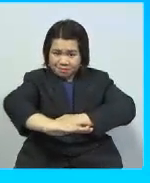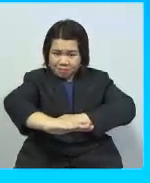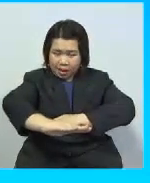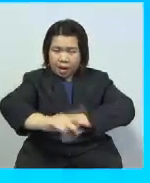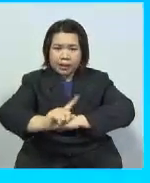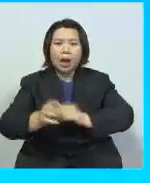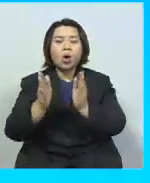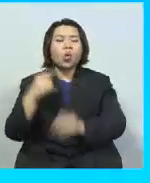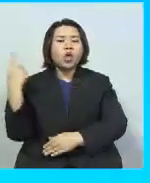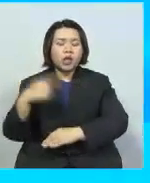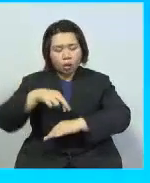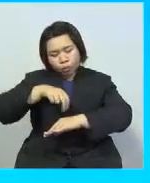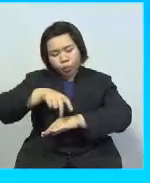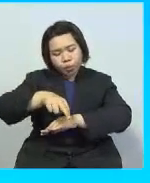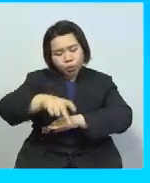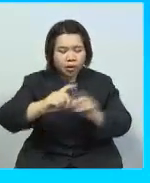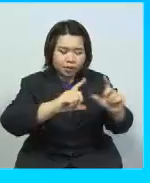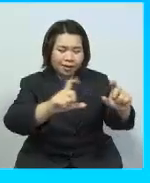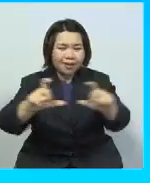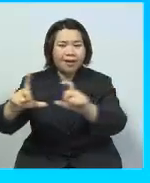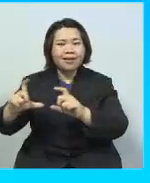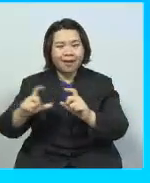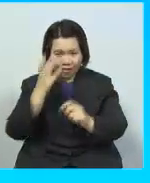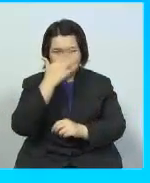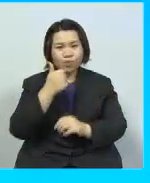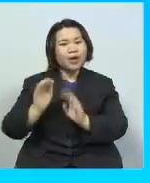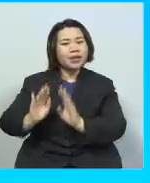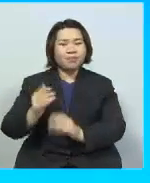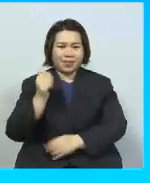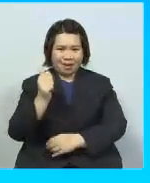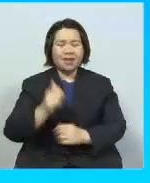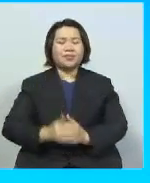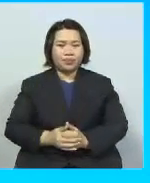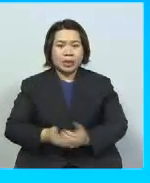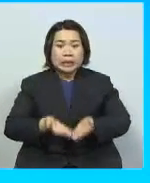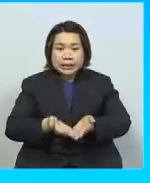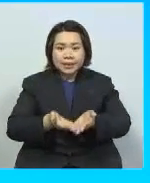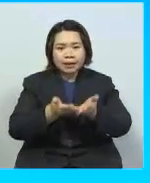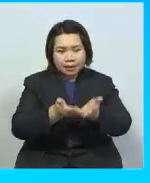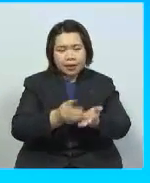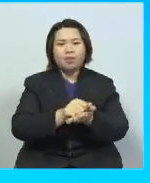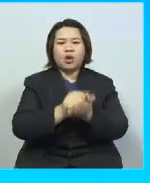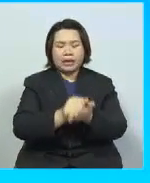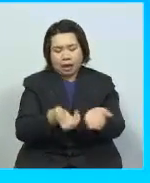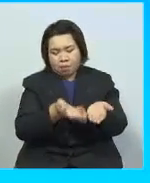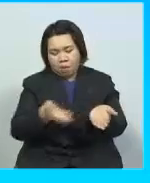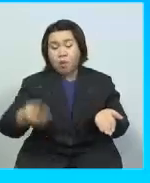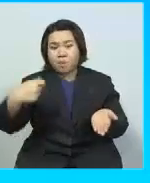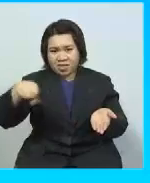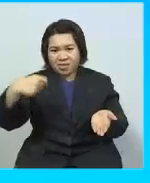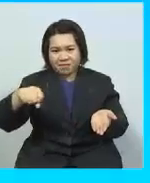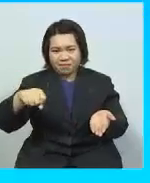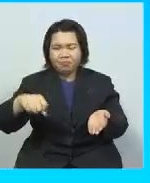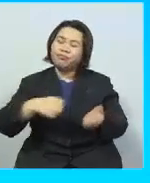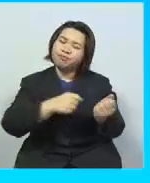เพื่อให้นักท่องเที่ยวได้ไปถ่ายรูปเก็บความสวยงามไว้เป็นที่ระลึกกันค่ะมีการนำเรือกว่า10ลำไว้คอยให้บริการนักท่องเที่ยว